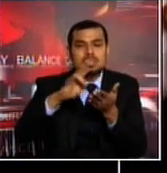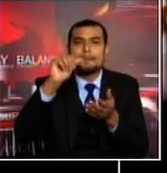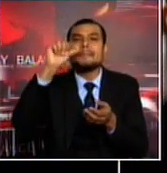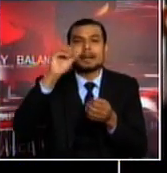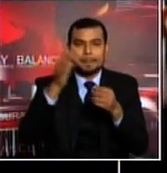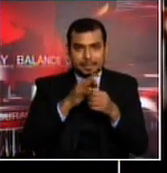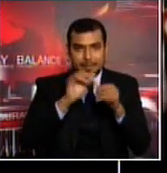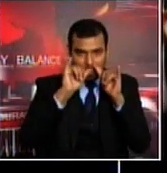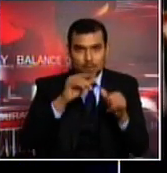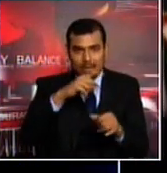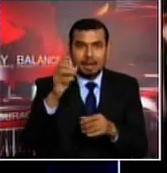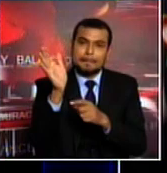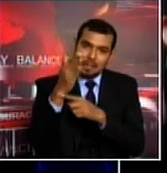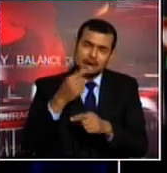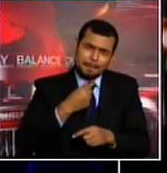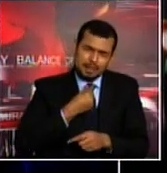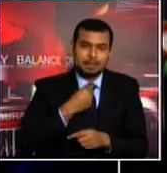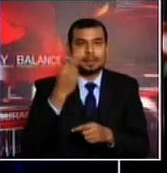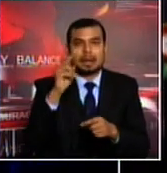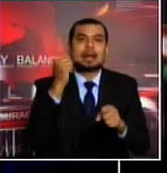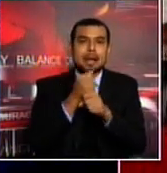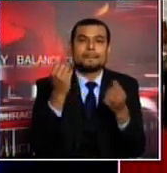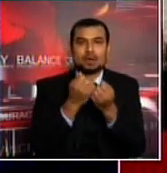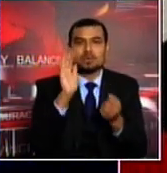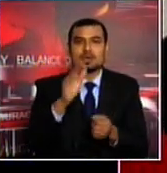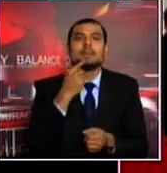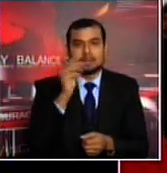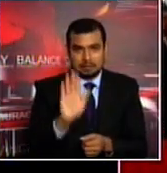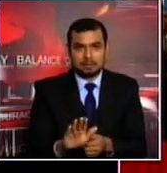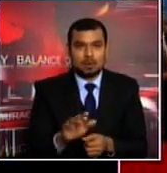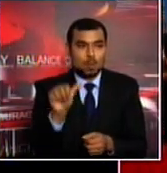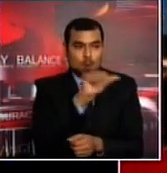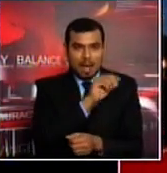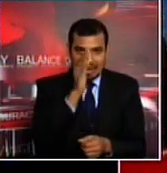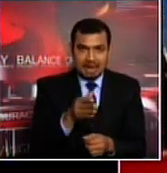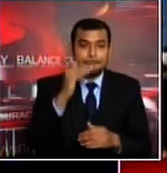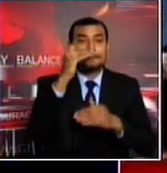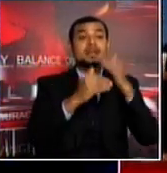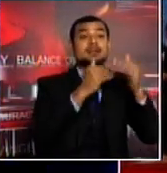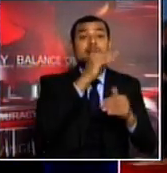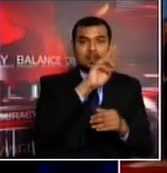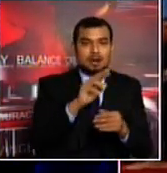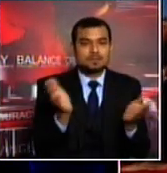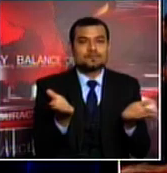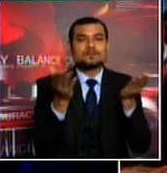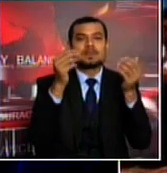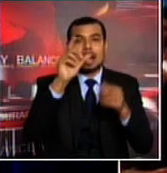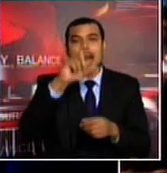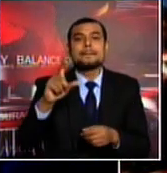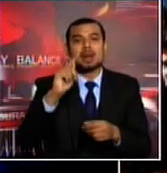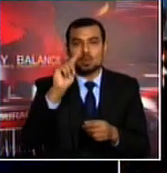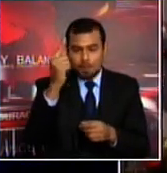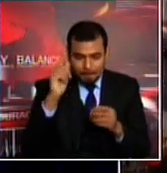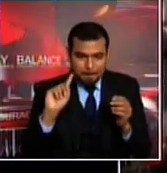व्यवस्थापनको लागि मन्त्रालय प्रतिबद्ध भएर लागेको बताउनुभयो। उहाँले विकसित र समृद्ध नेपालको पहिलो